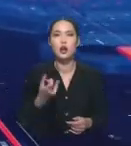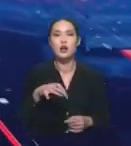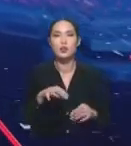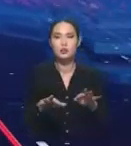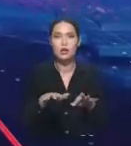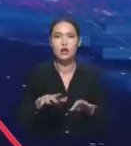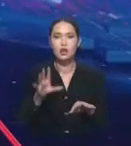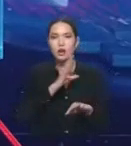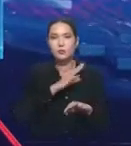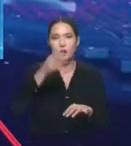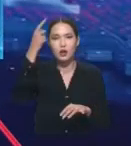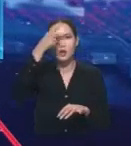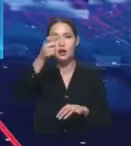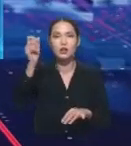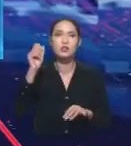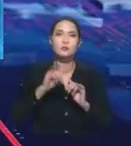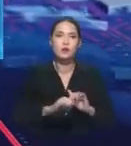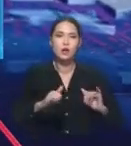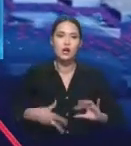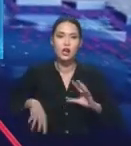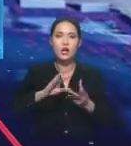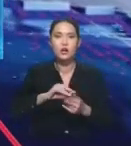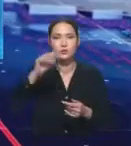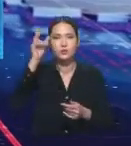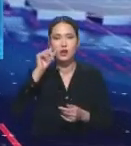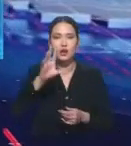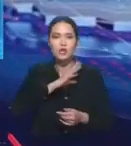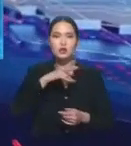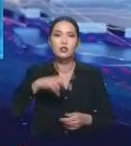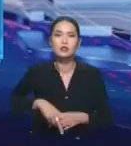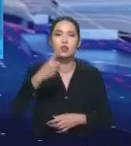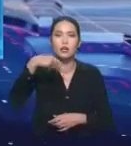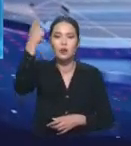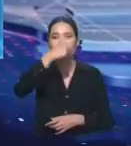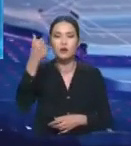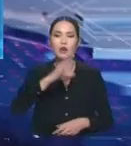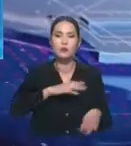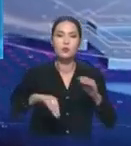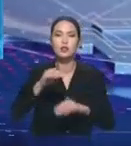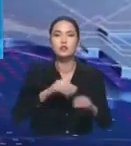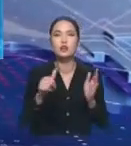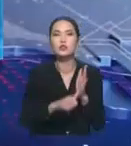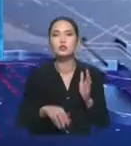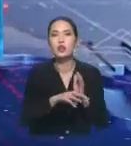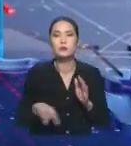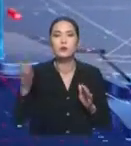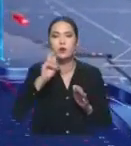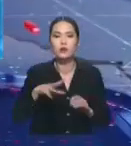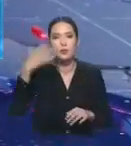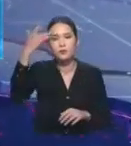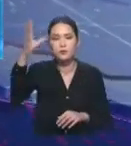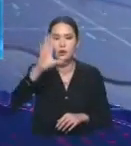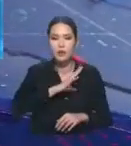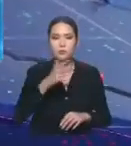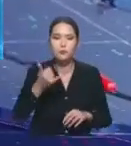данным Министерства цифрового развития, экспорт IT-продуктов в 2021 году составил 60 миллионов долларов США. Всего за